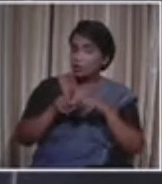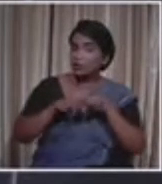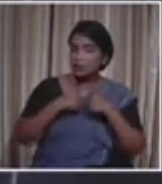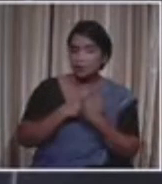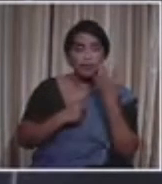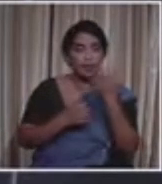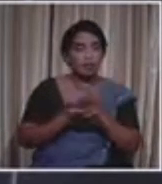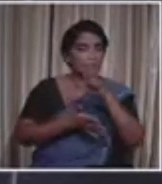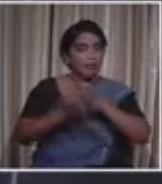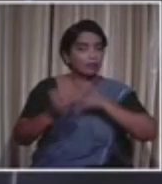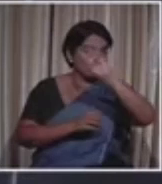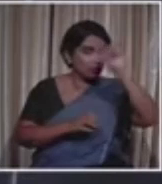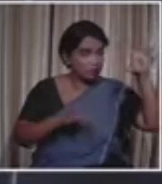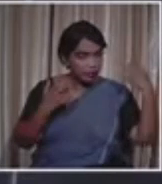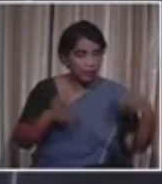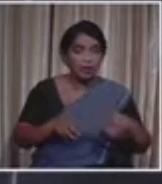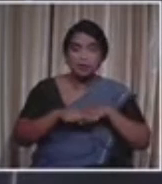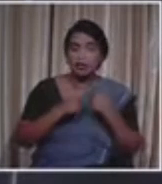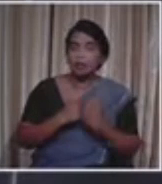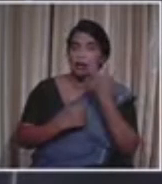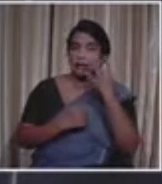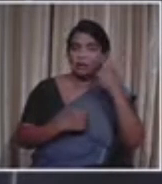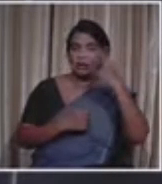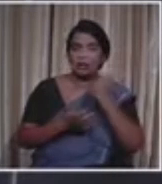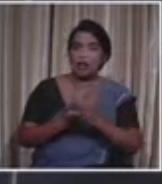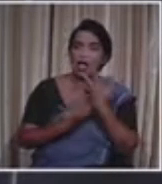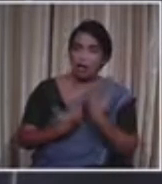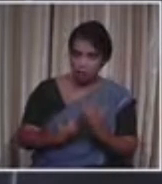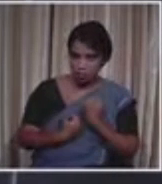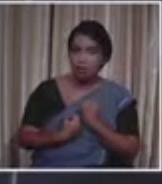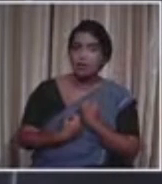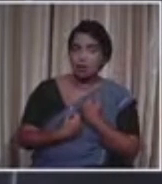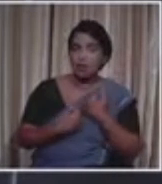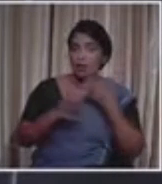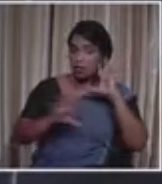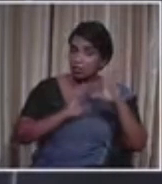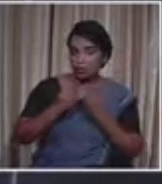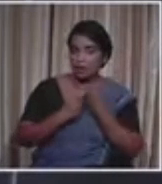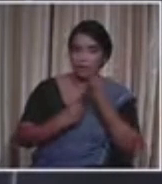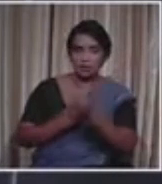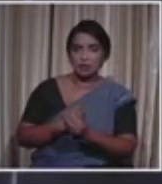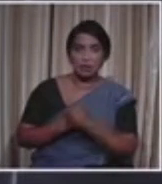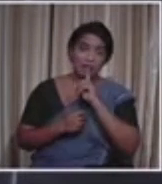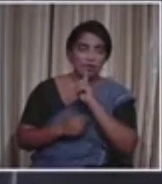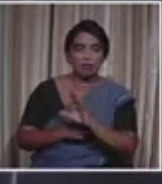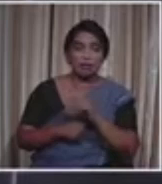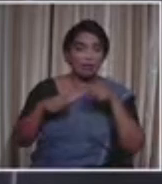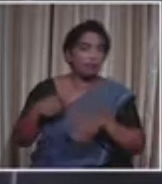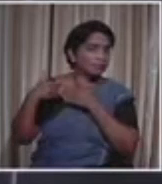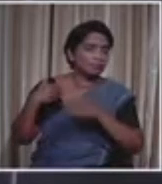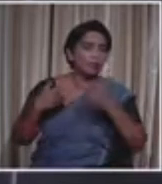අපි ලිපි යවලා තියෙනවා. ඒ සමාගම් හතරෙන් දෙකක් කියලා තියෙනවා අපේ ලිපිය ලැබුණා. අපිට අවශ්‍ය තොරතුරු දෙන්නම් කියලා දැනුවත් කරන්නම් කියලා. හැබැයි මේ